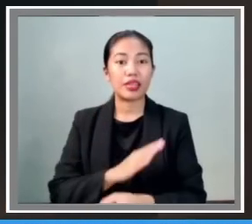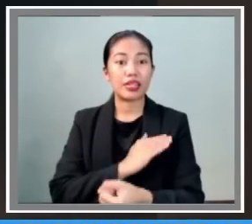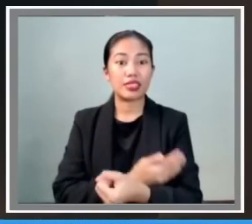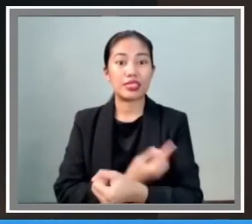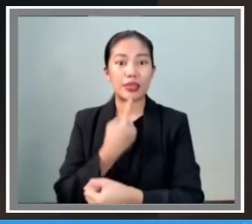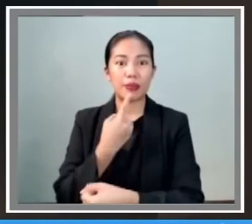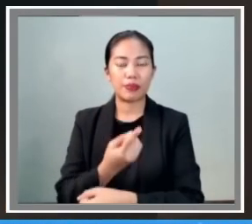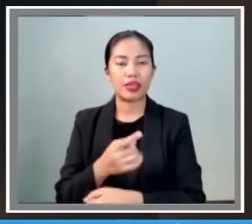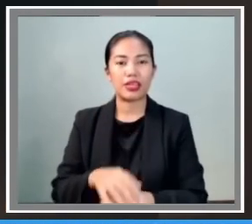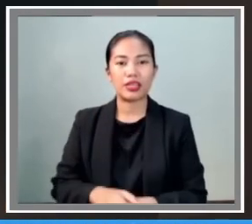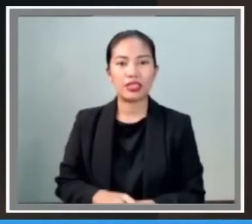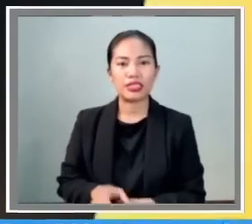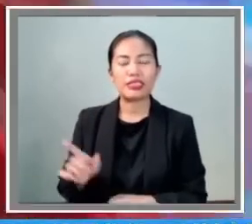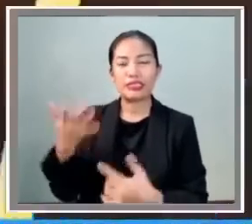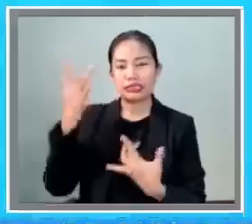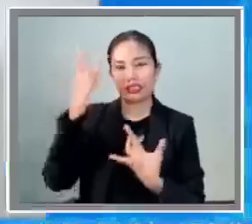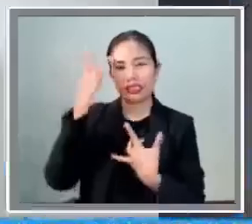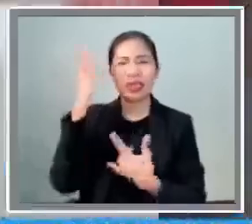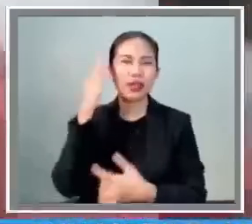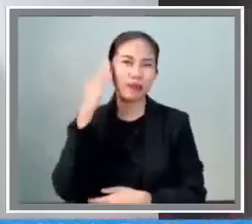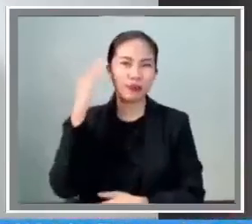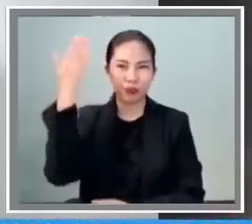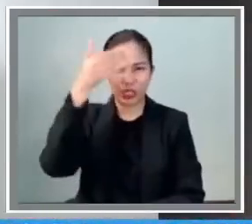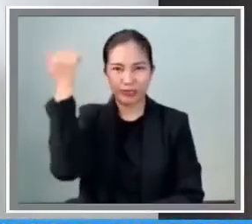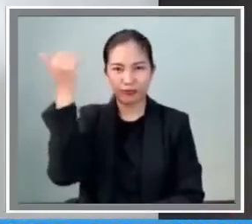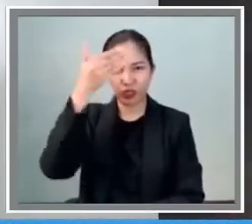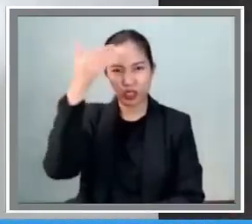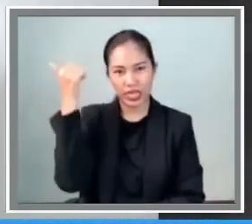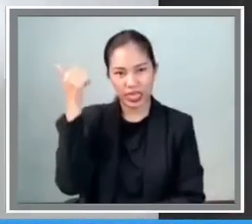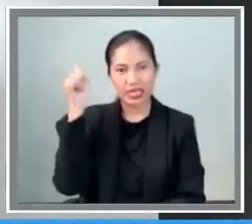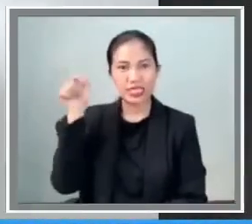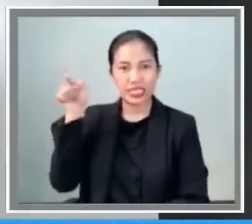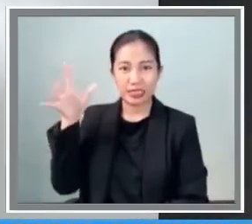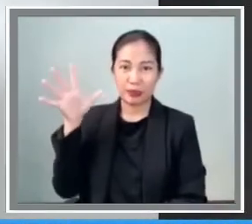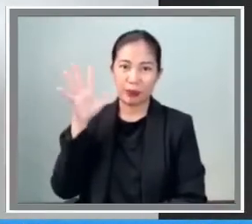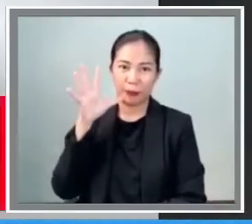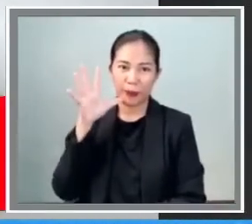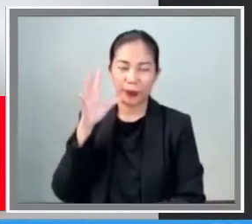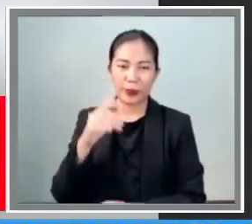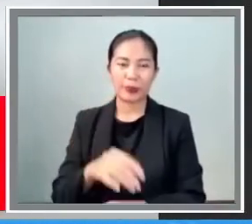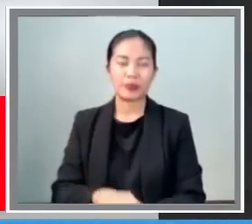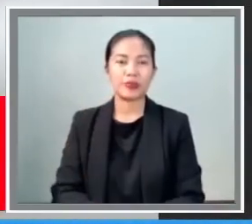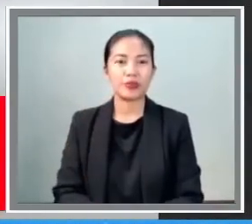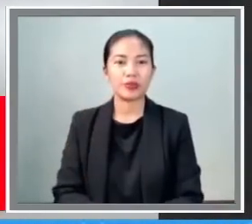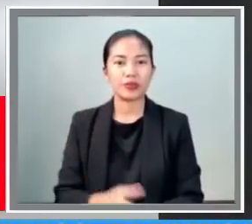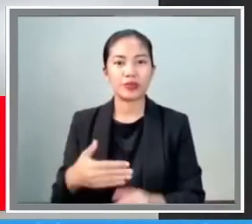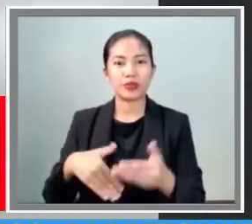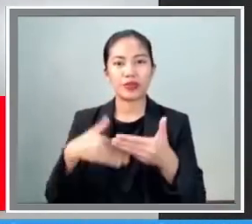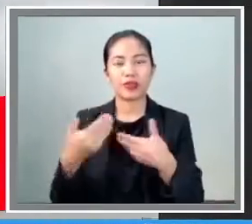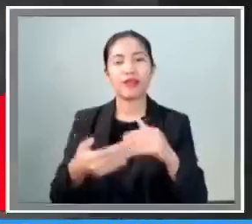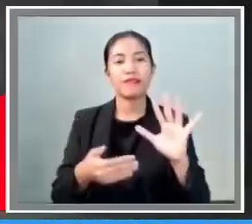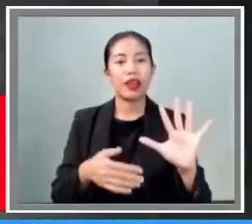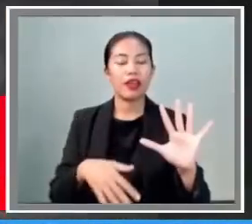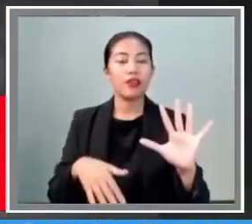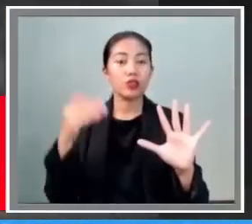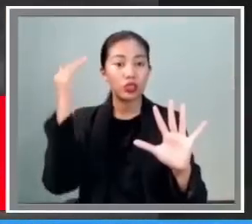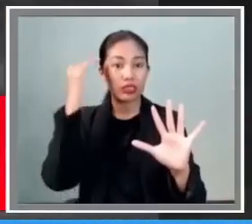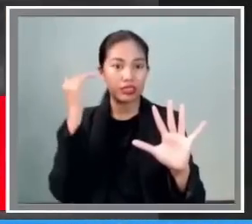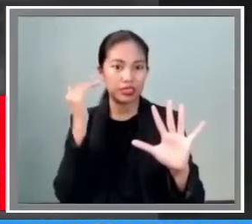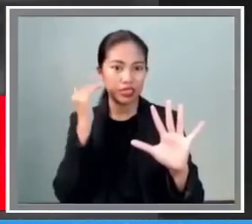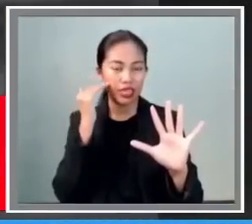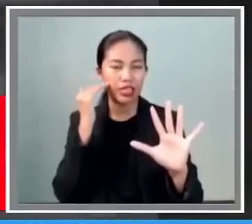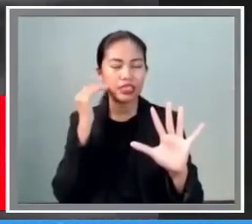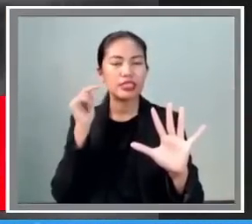disease ang kanyang ina limang Korean national ang sugatan sa aksidente sa National